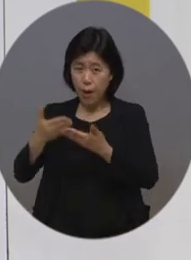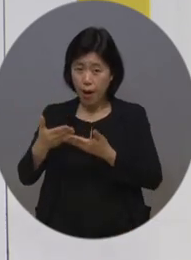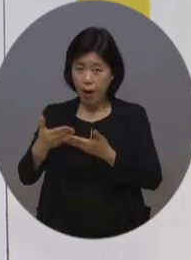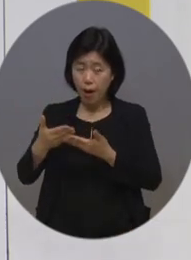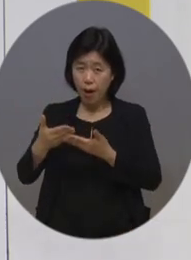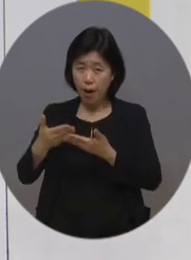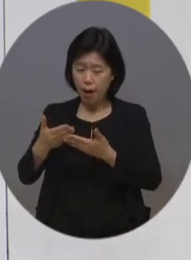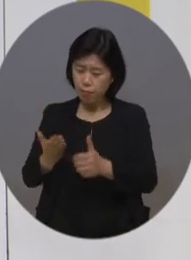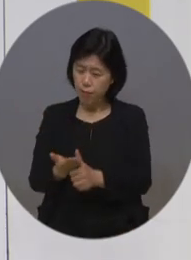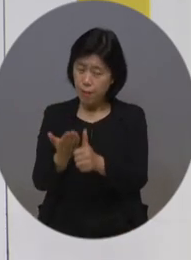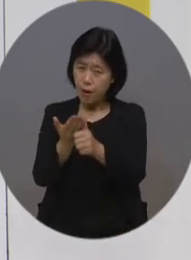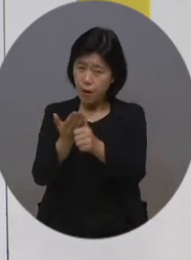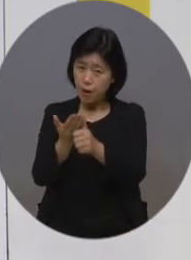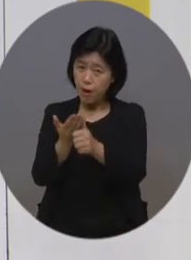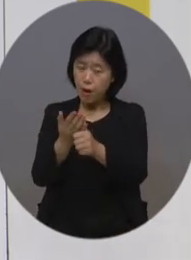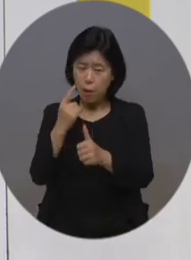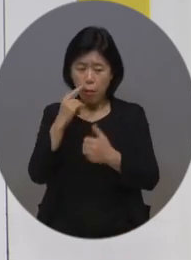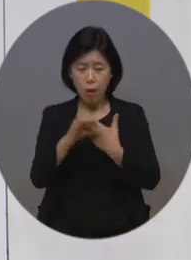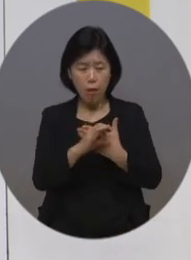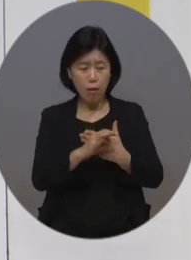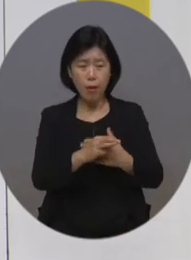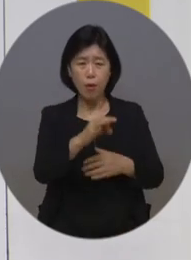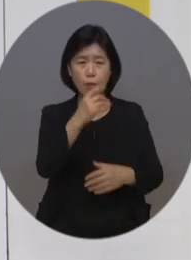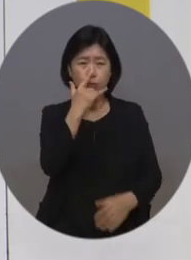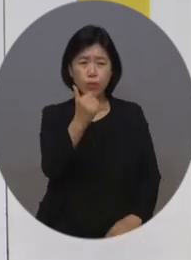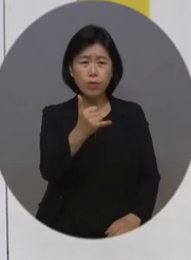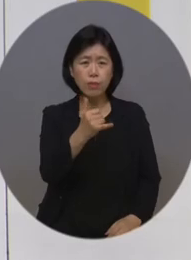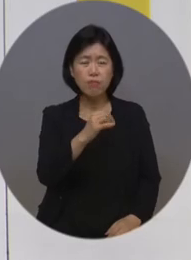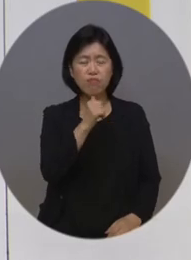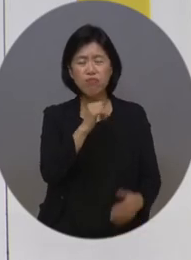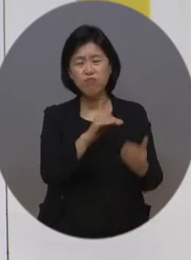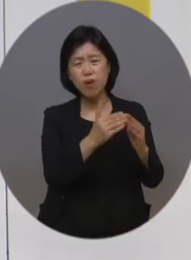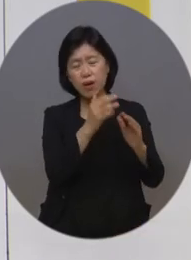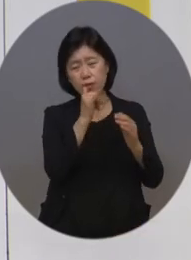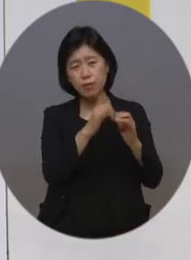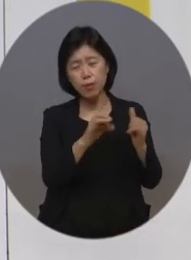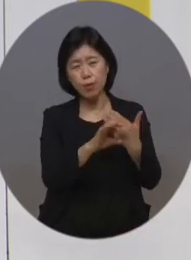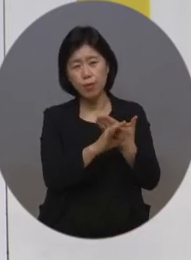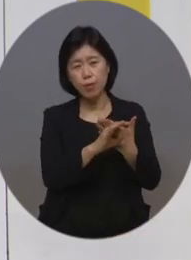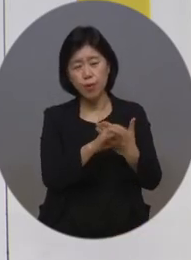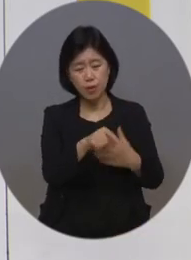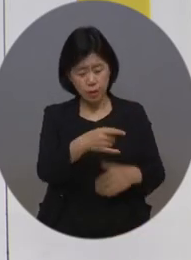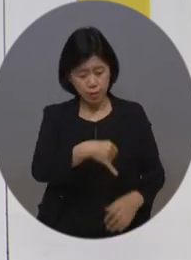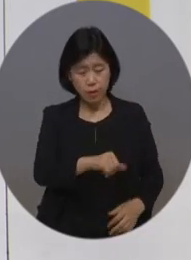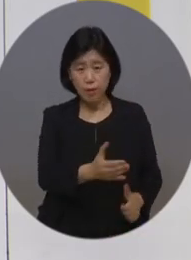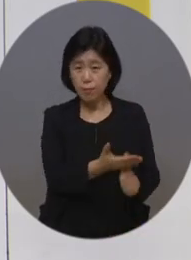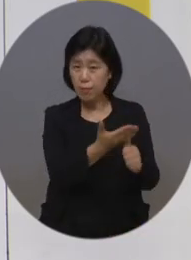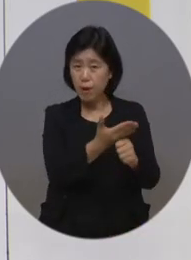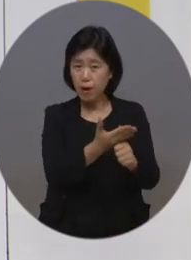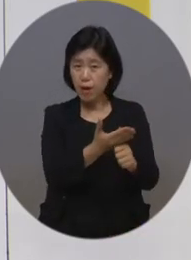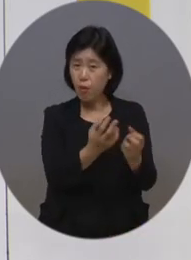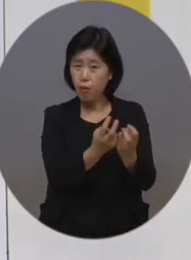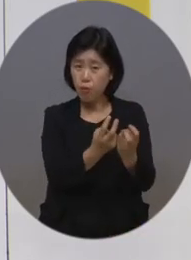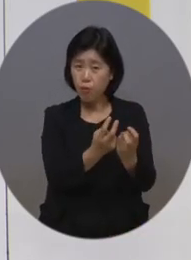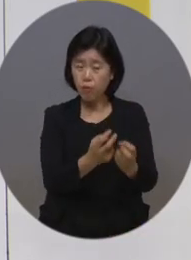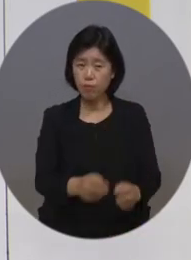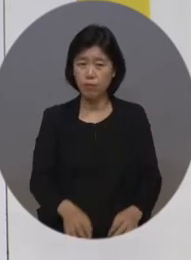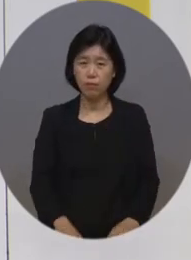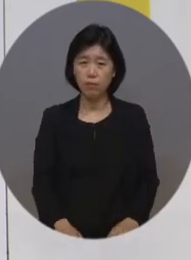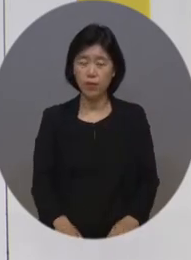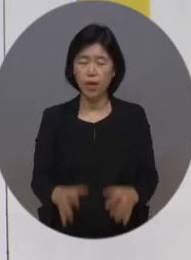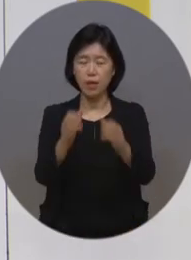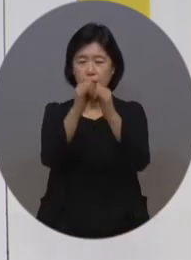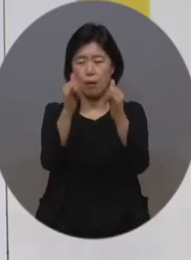겁니까 그럼 그러면 여기에 대해서 양극화는 더 심해지고 사회에 대한 불만과 원망은 더 심해지고 가진 자들에 대한